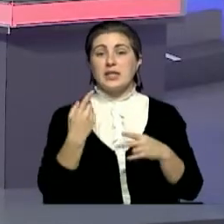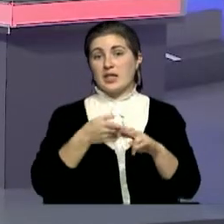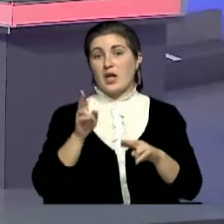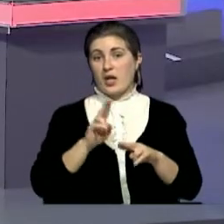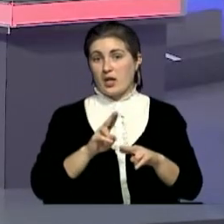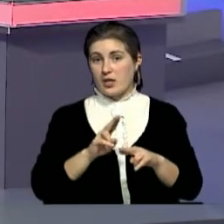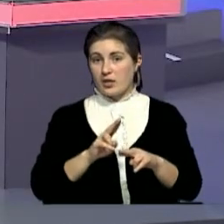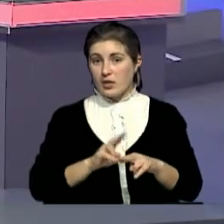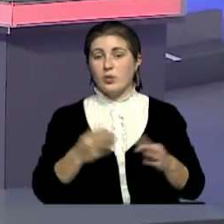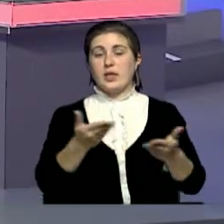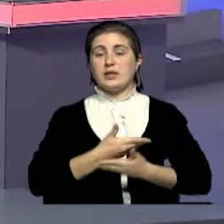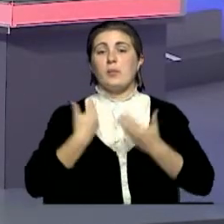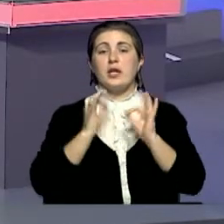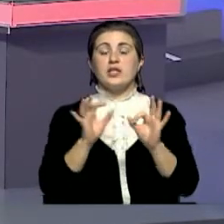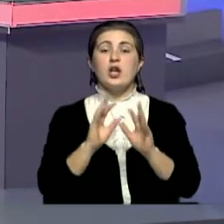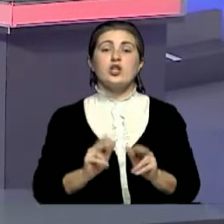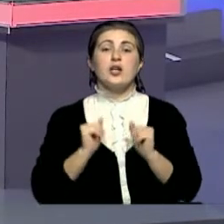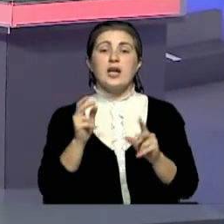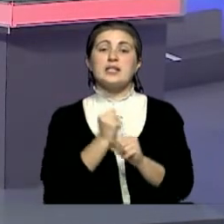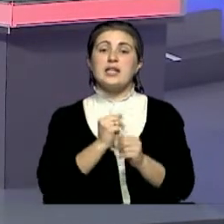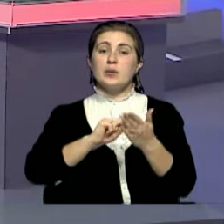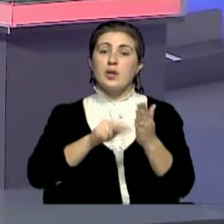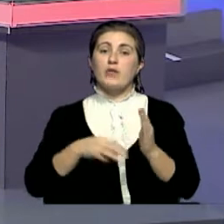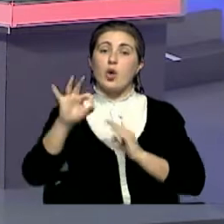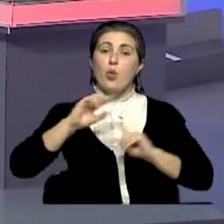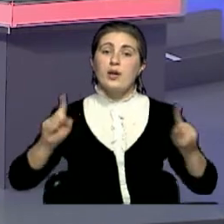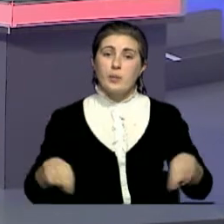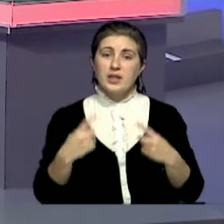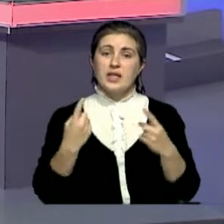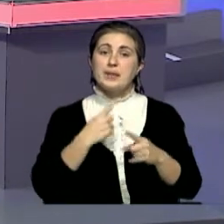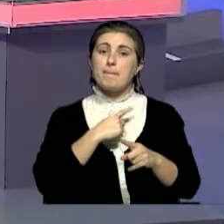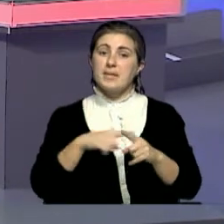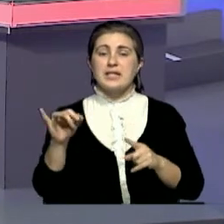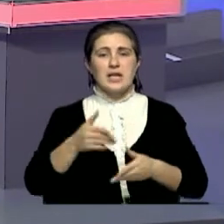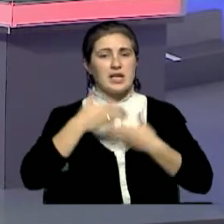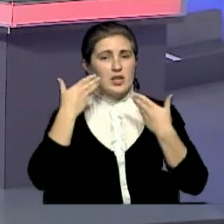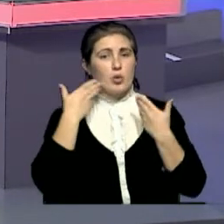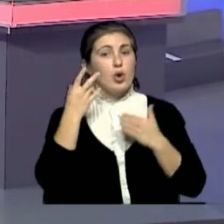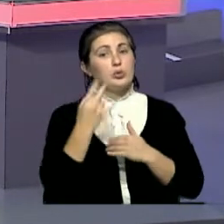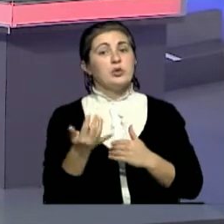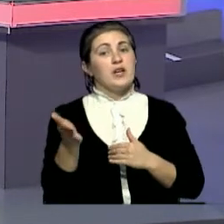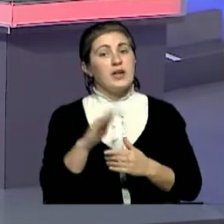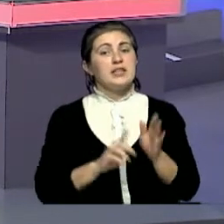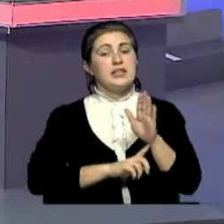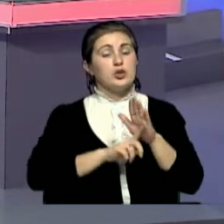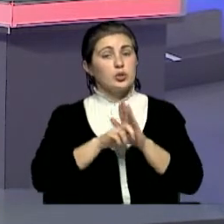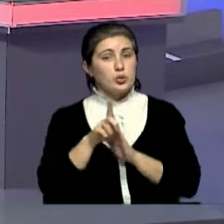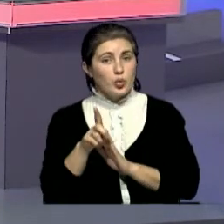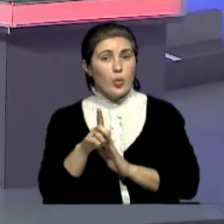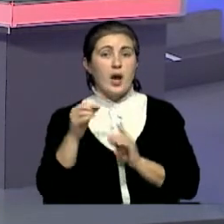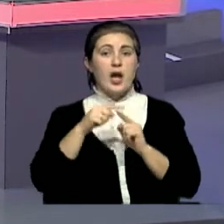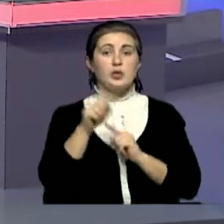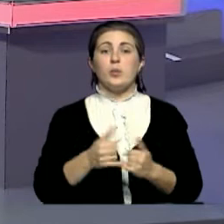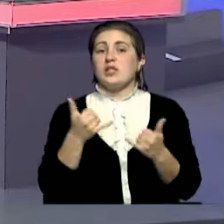который нам расскажет, как же сделать справку о реабилитации быстро и легко. Ну, давайте, во-первых, начнем о том,